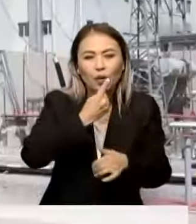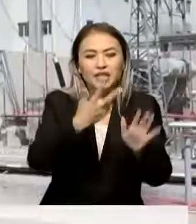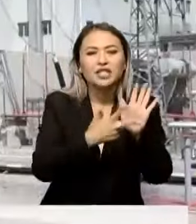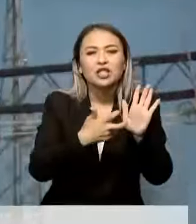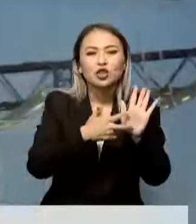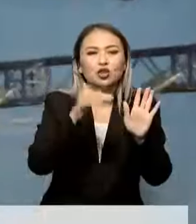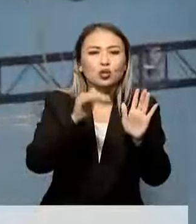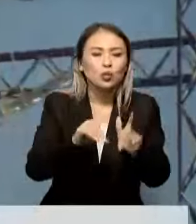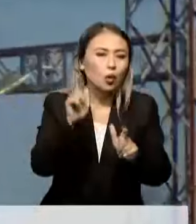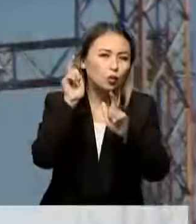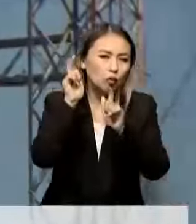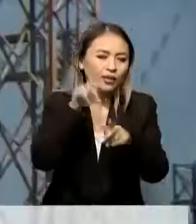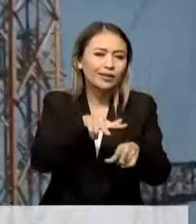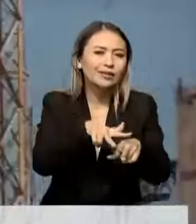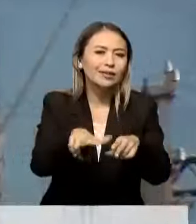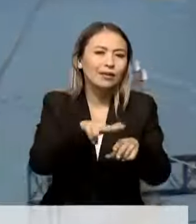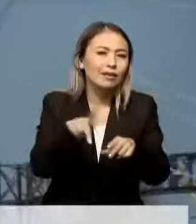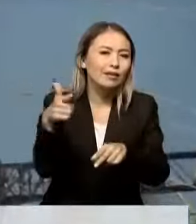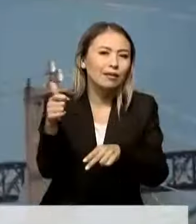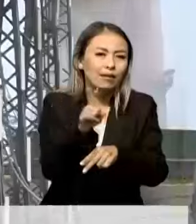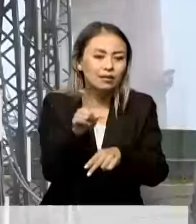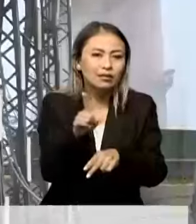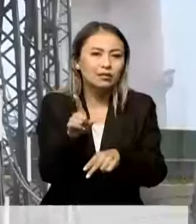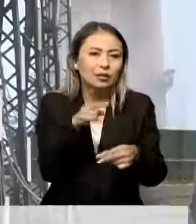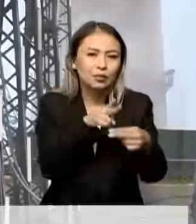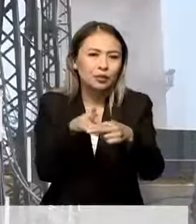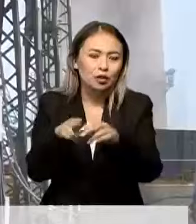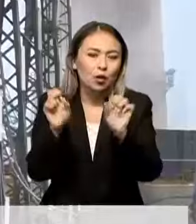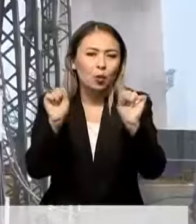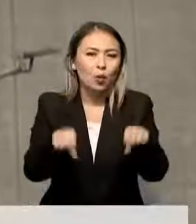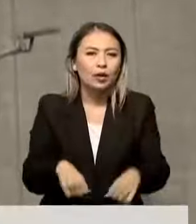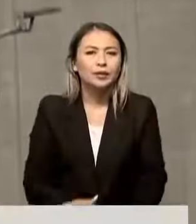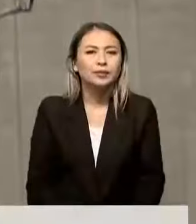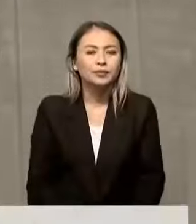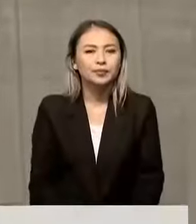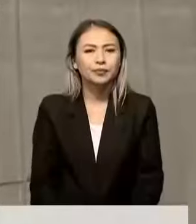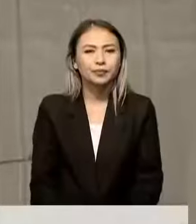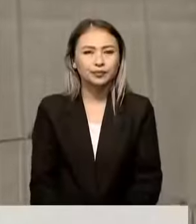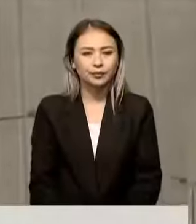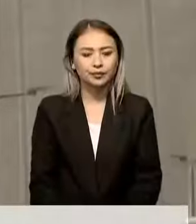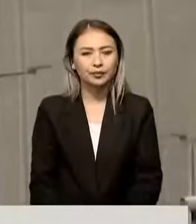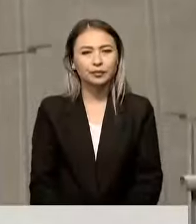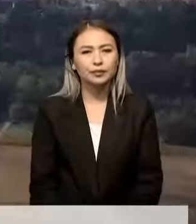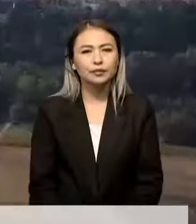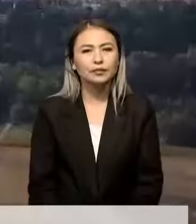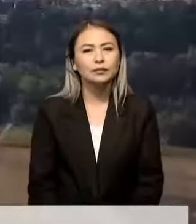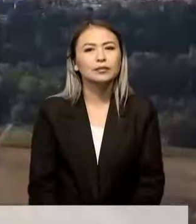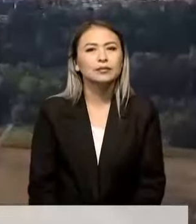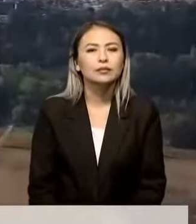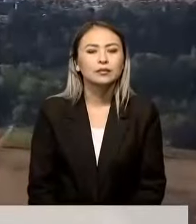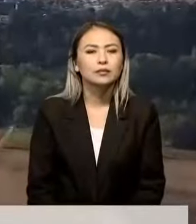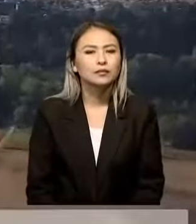800 мың тоннадан астам зиянды газдардың бөлінуіне тосқауыл болады. Хазиза Мұхамеджанова, Ақылбек Есімсейітов, 24